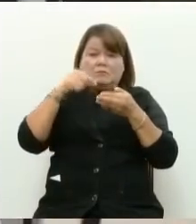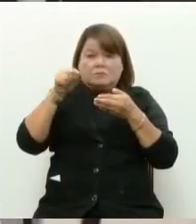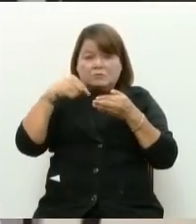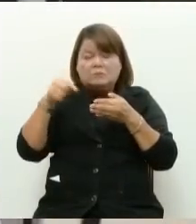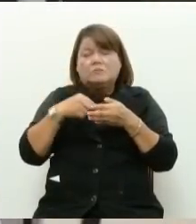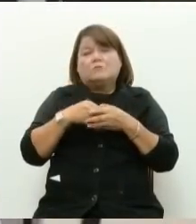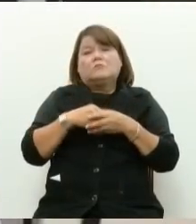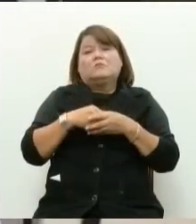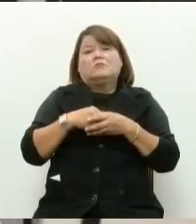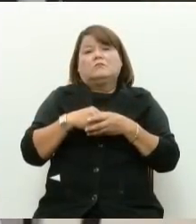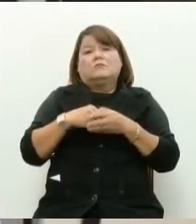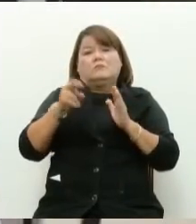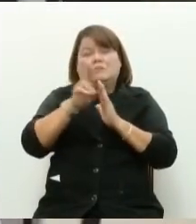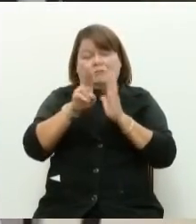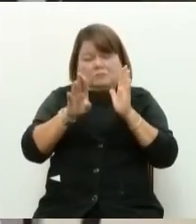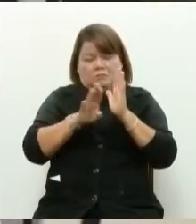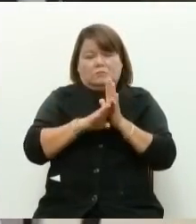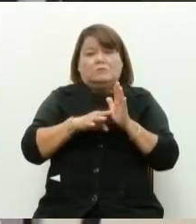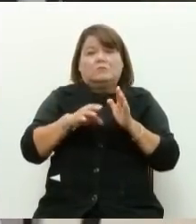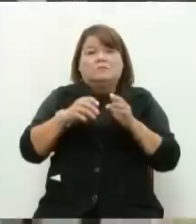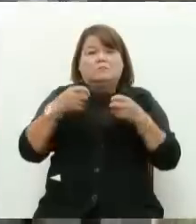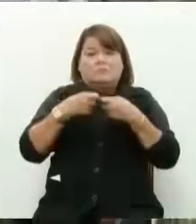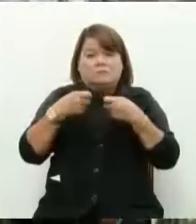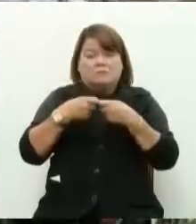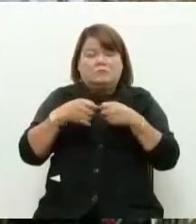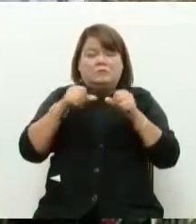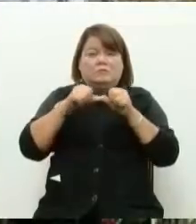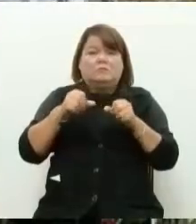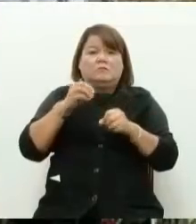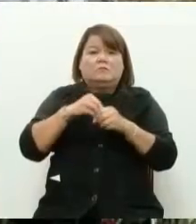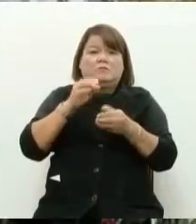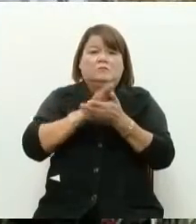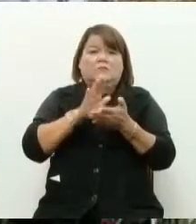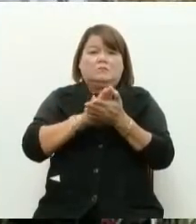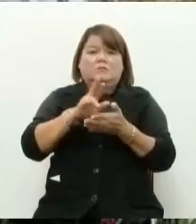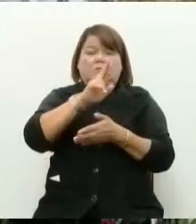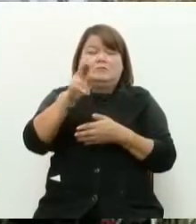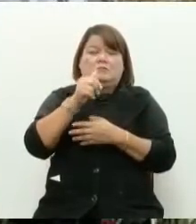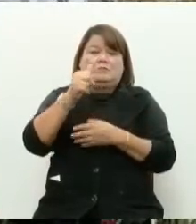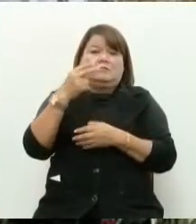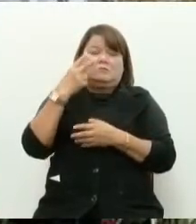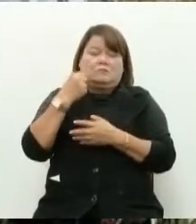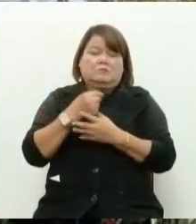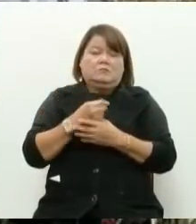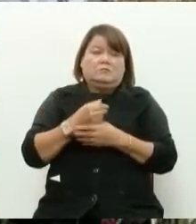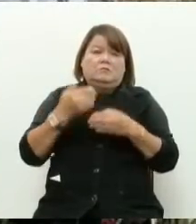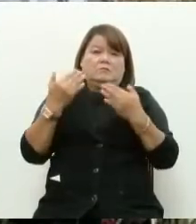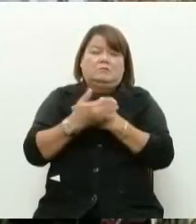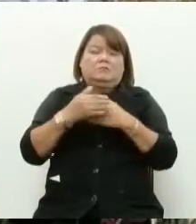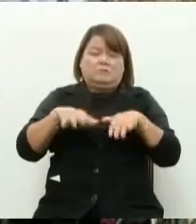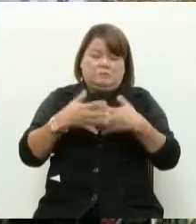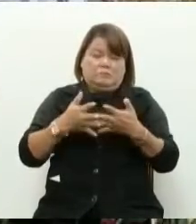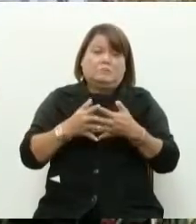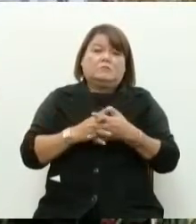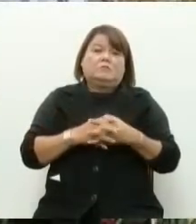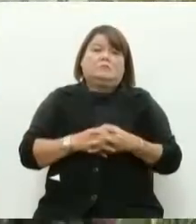าระบบไฟฟ้าอยู่ในโรงเรียนของท่านเนี่ยที่มีอยู่มันใช้การได้ดีหรือไม่มีส่วนต้องปรับปรุงแก้ไขอะไรยังไง